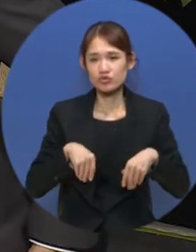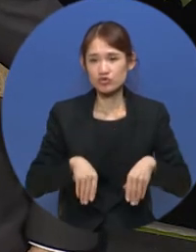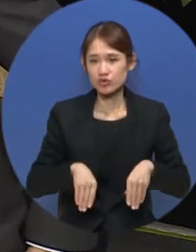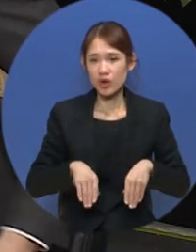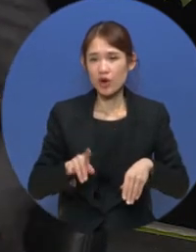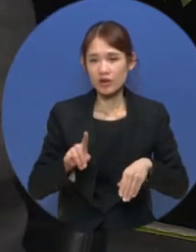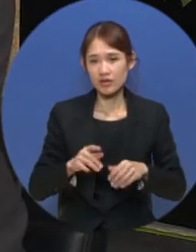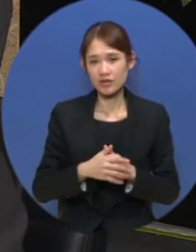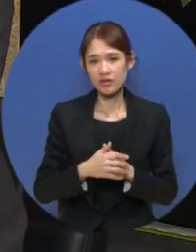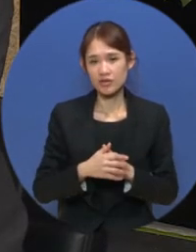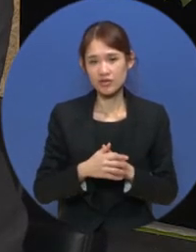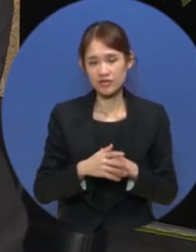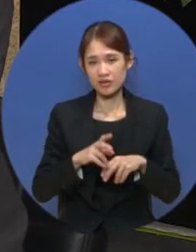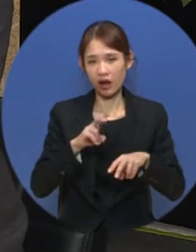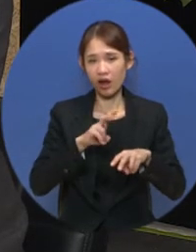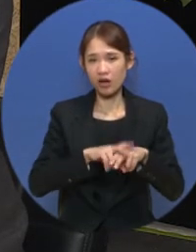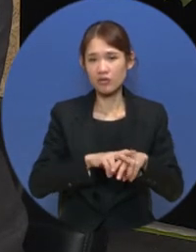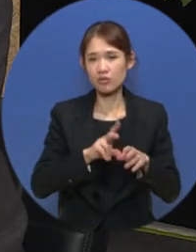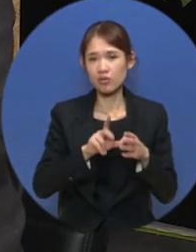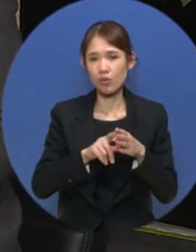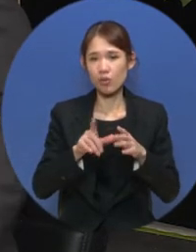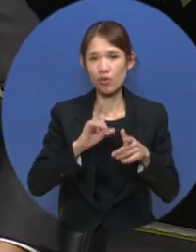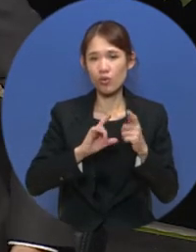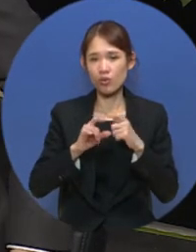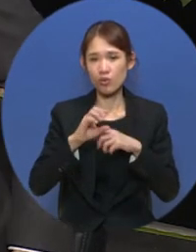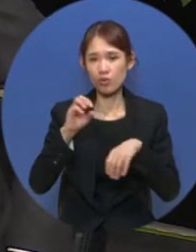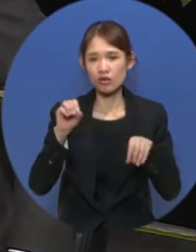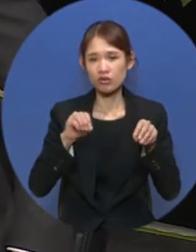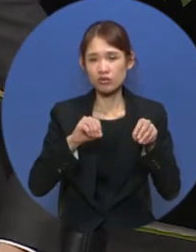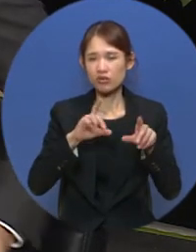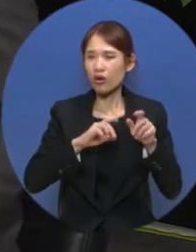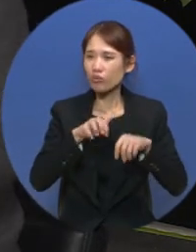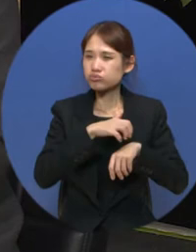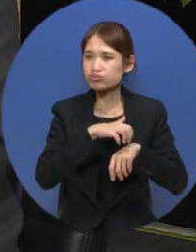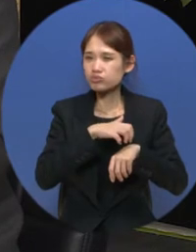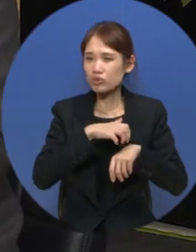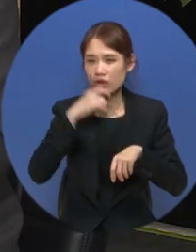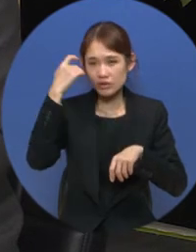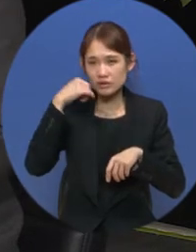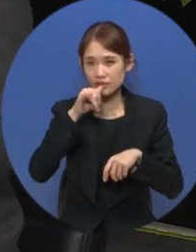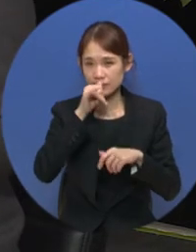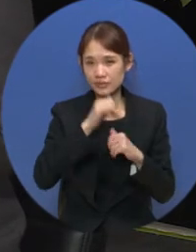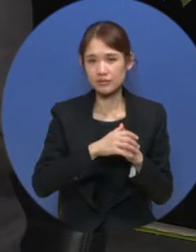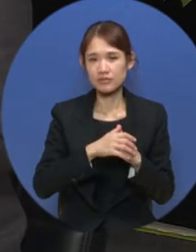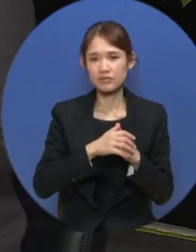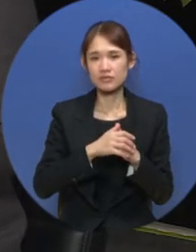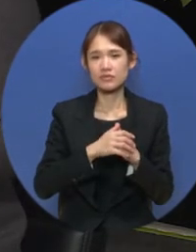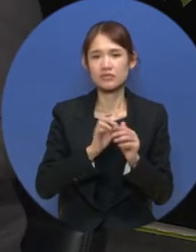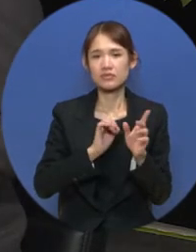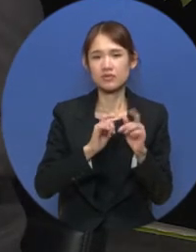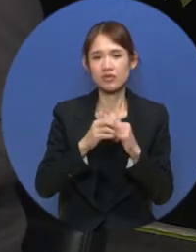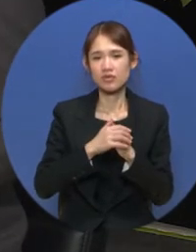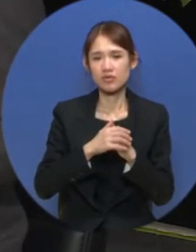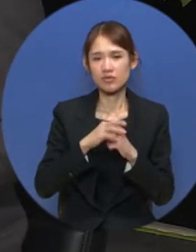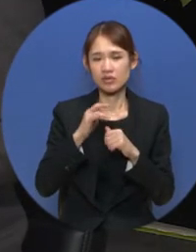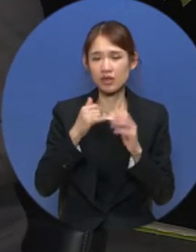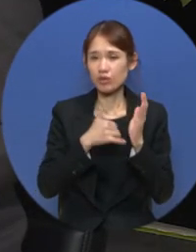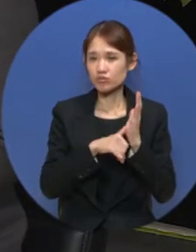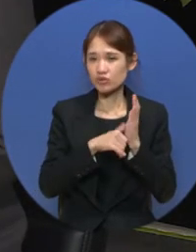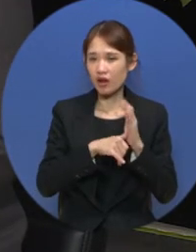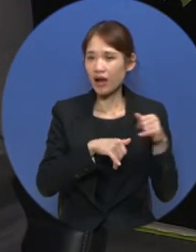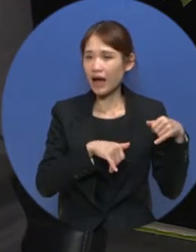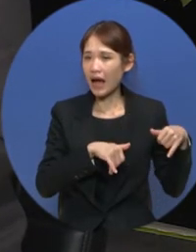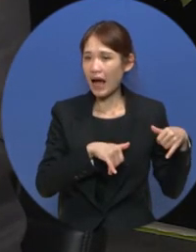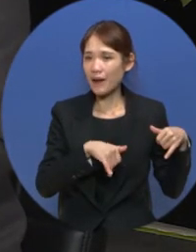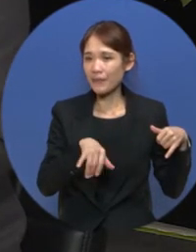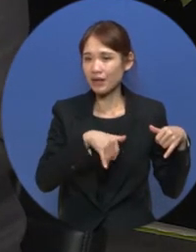자체가 앉아있을 때는 오히려 상당히 불편함을 주실 수가 있기 때문에 네. 그리고 이제 대부분 소지품을 이제 가방으로 많이